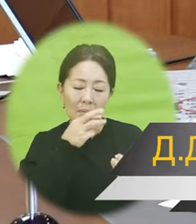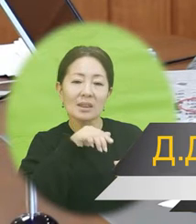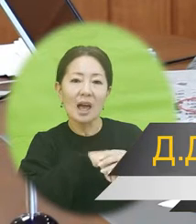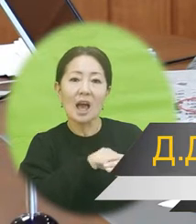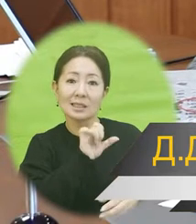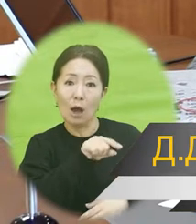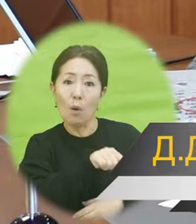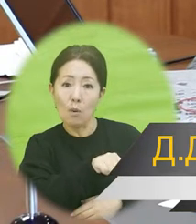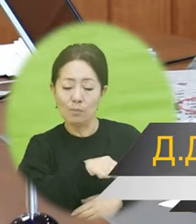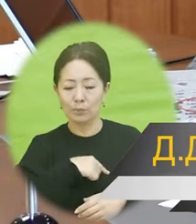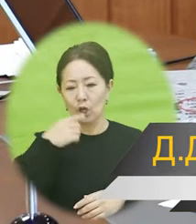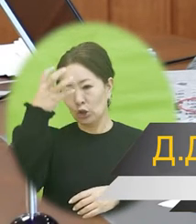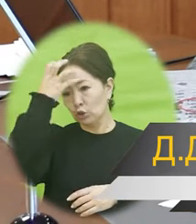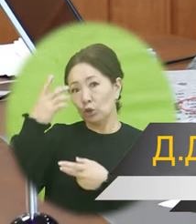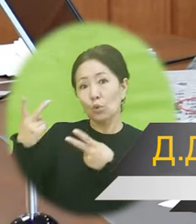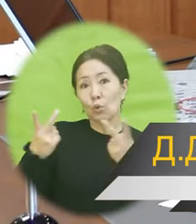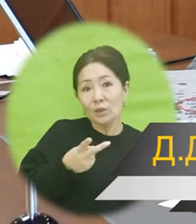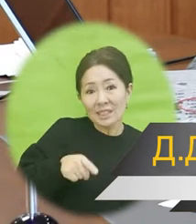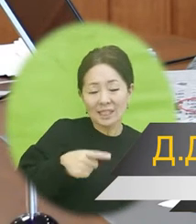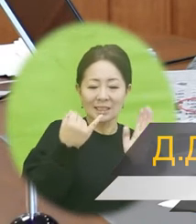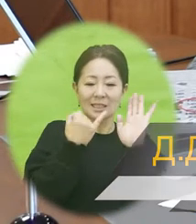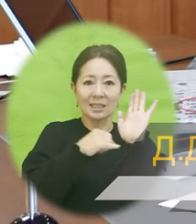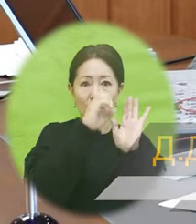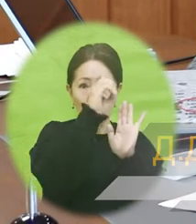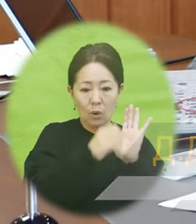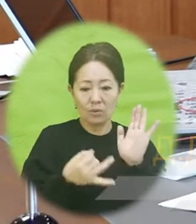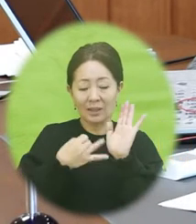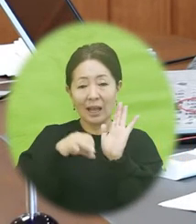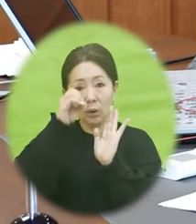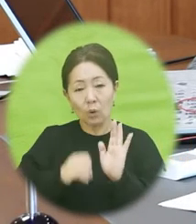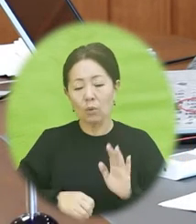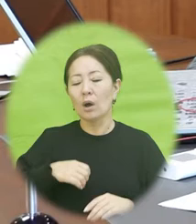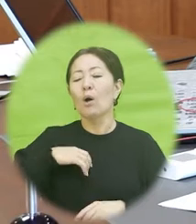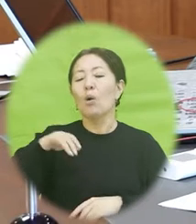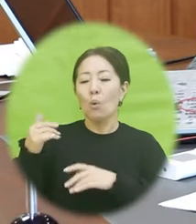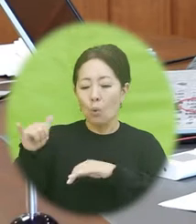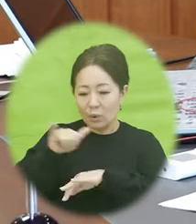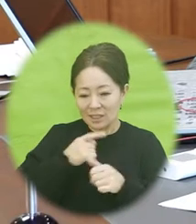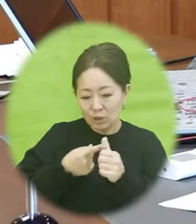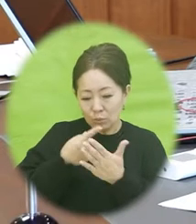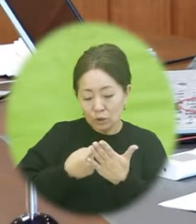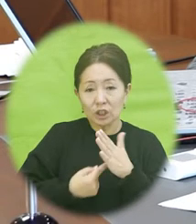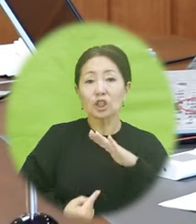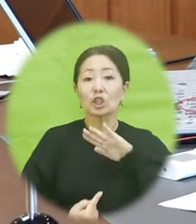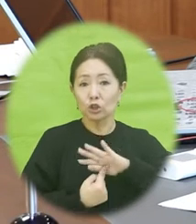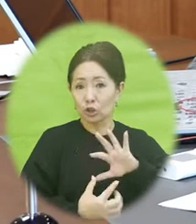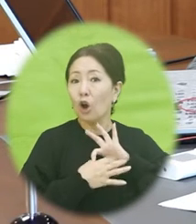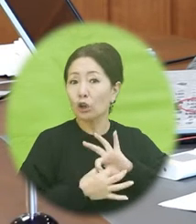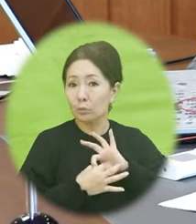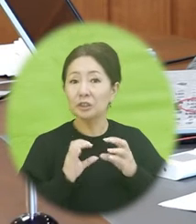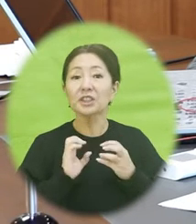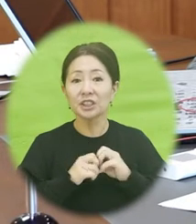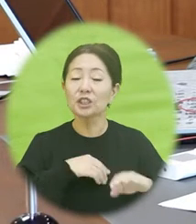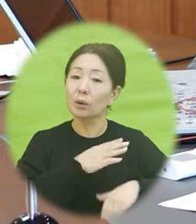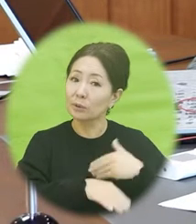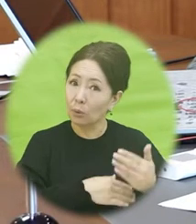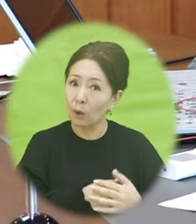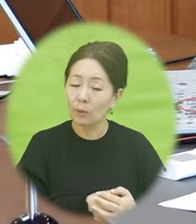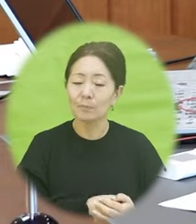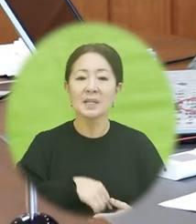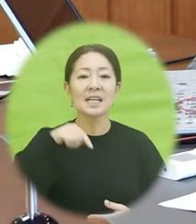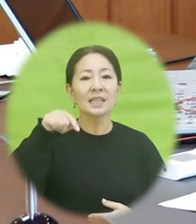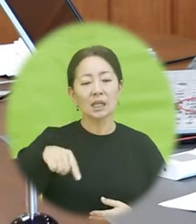Энэ утгаараа төрийн үйлчлэгээний 60-70% улсын бүртгэлийн суур мэдээлэлдэр үндэслэж хийгдэж байна. За,